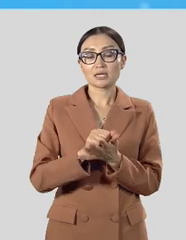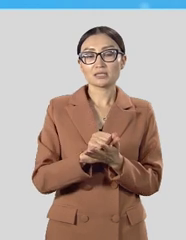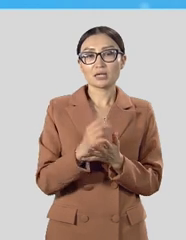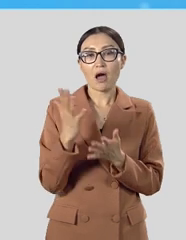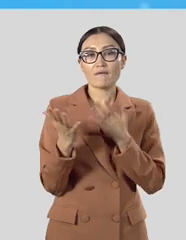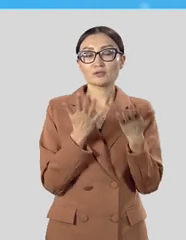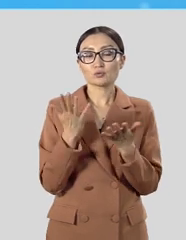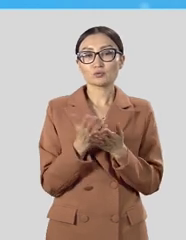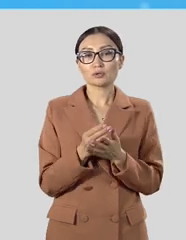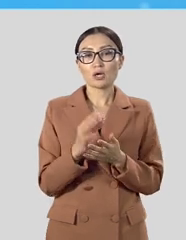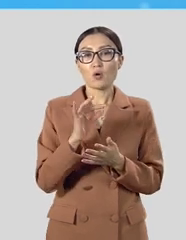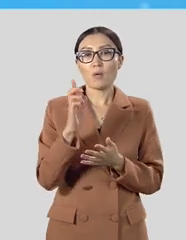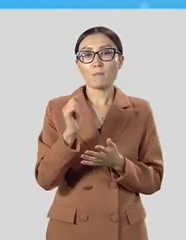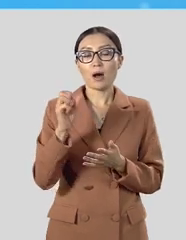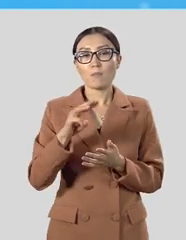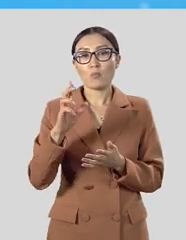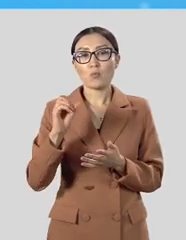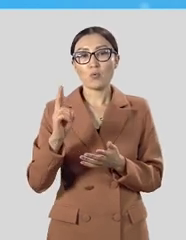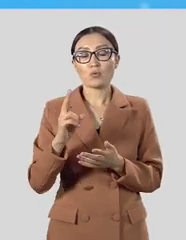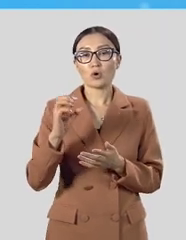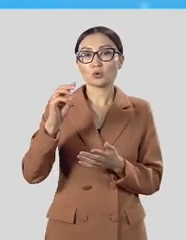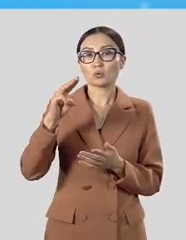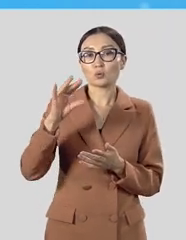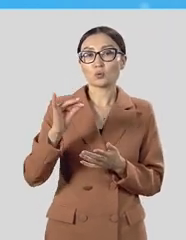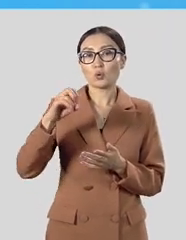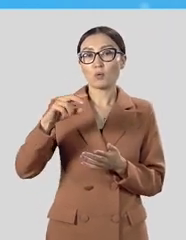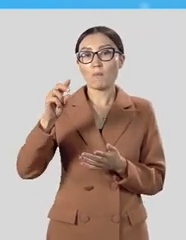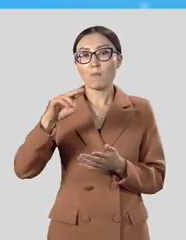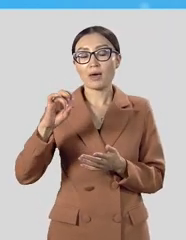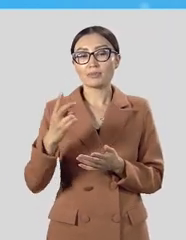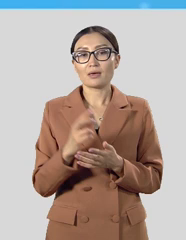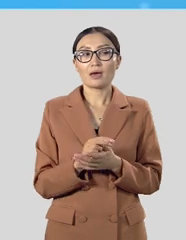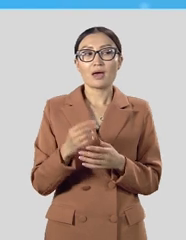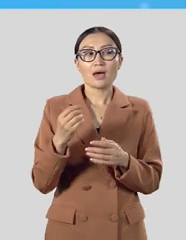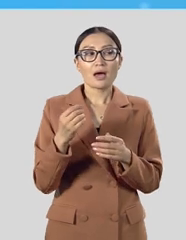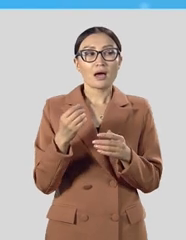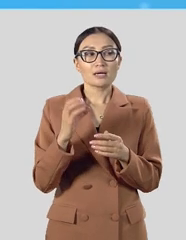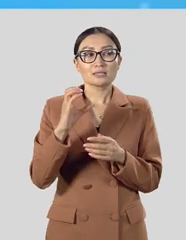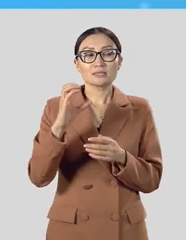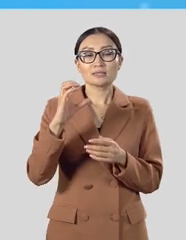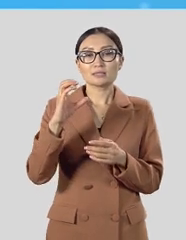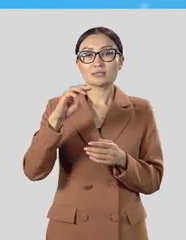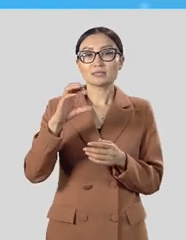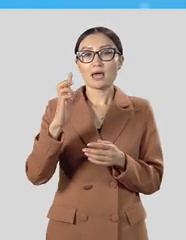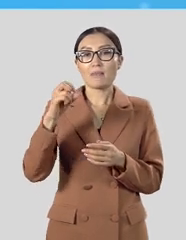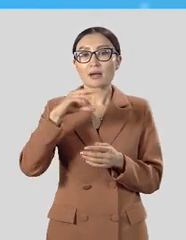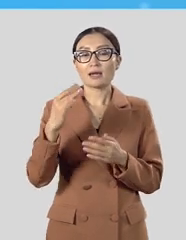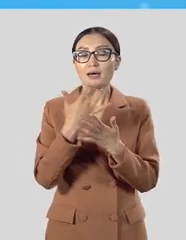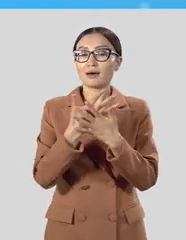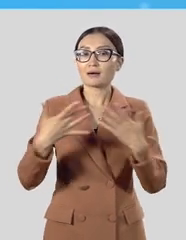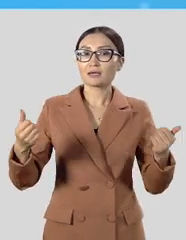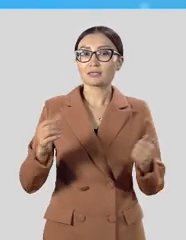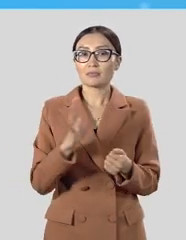воздушной полостью – у бамбука, у георгина, у тюльпана. Стебли разных растений – бывают разнообразные.